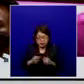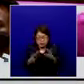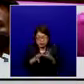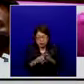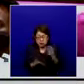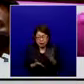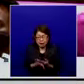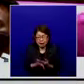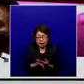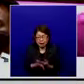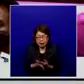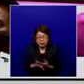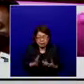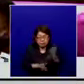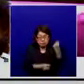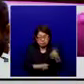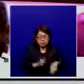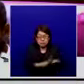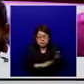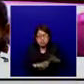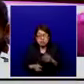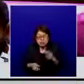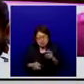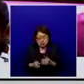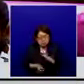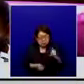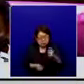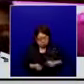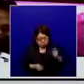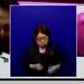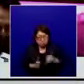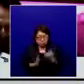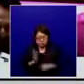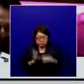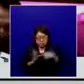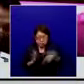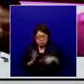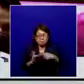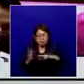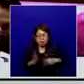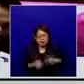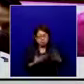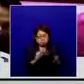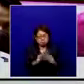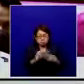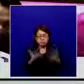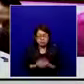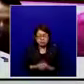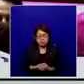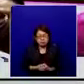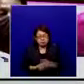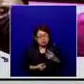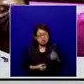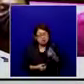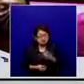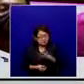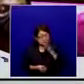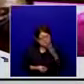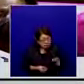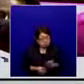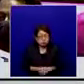ายมันไม่ติดคุกและมันยืดเยื้อได้ถ้าเขาฟ้องหนี้มาเรียกเก็บหนี้2ปี3ปี4ปี5